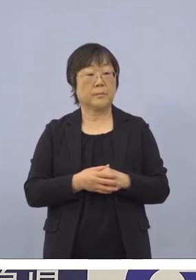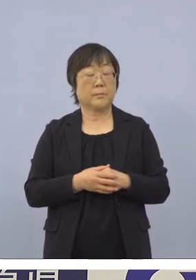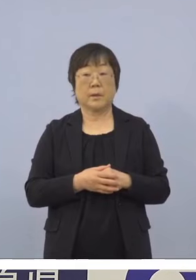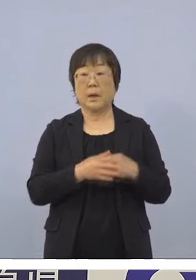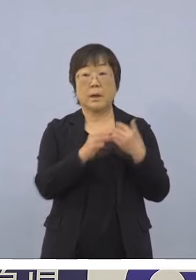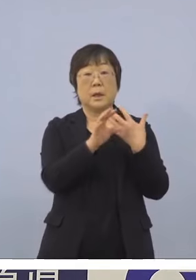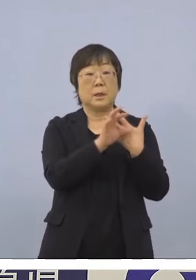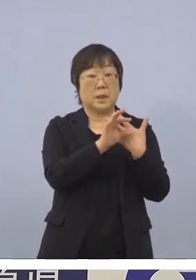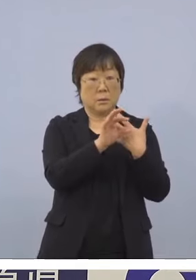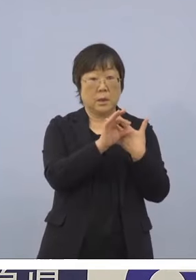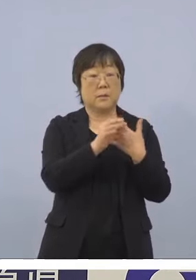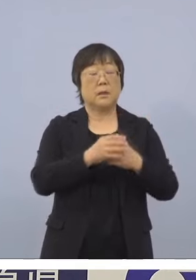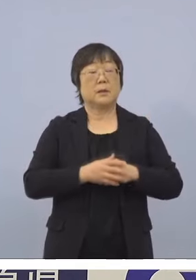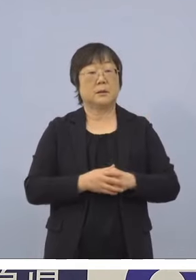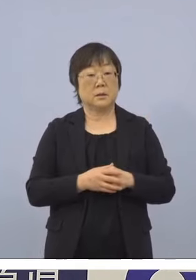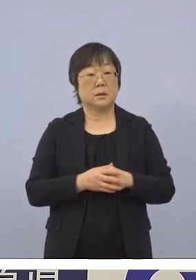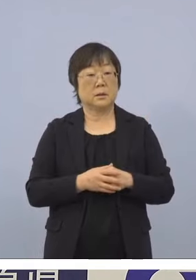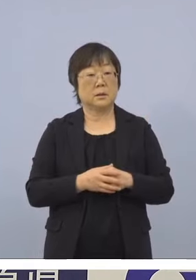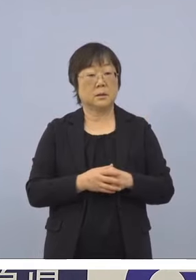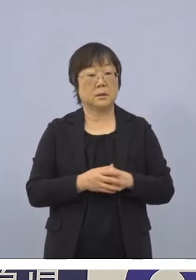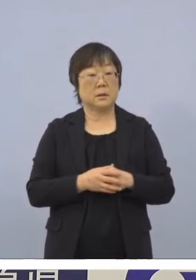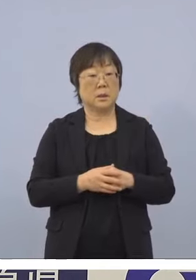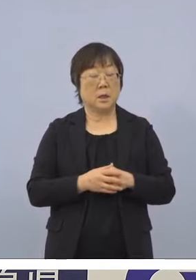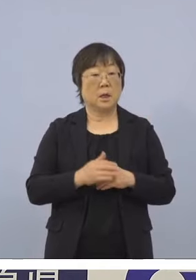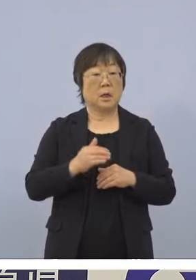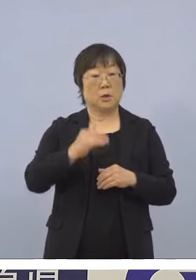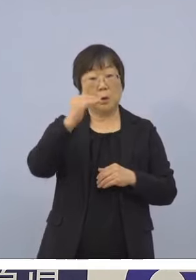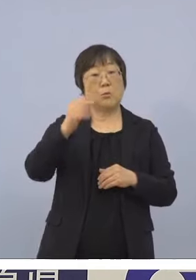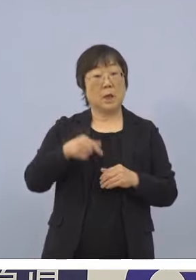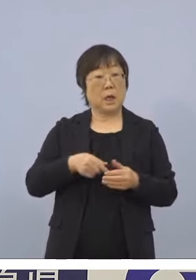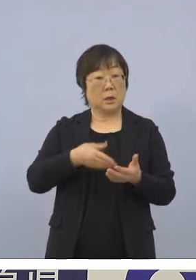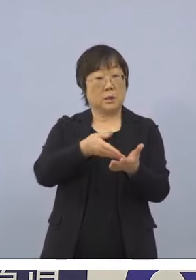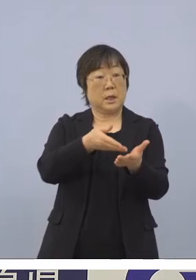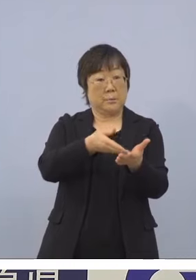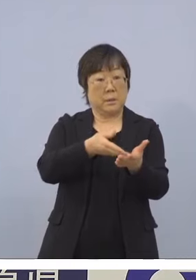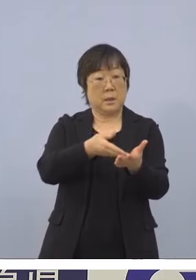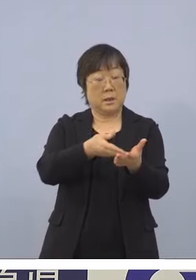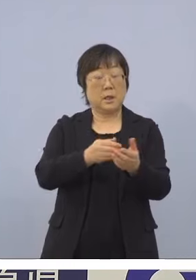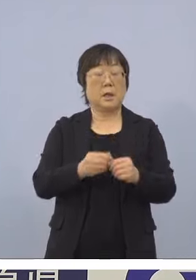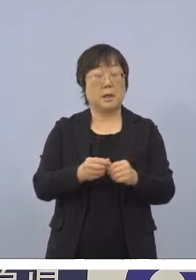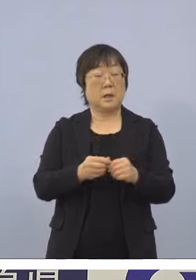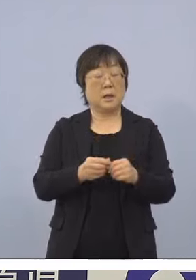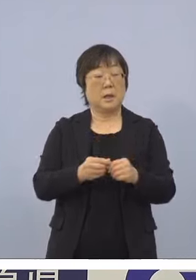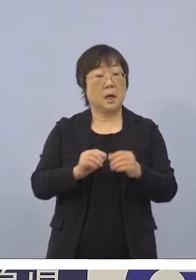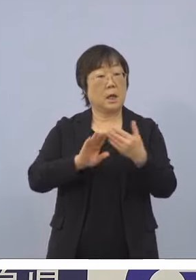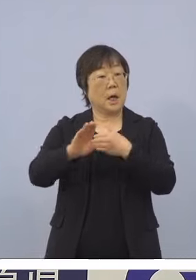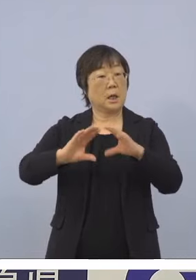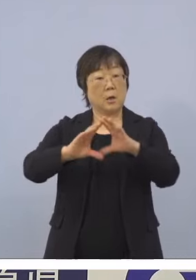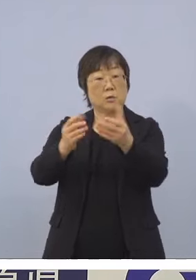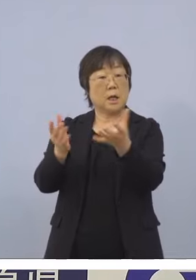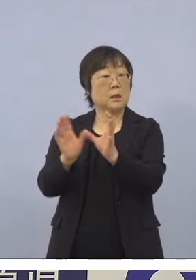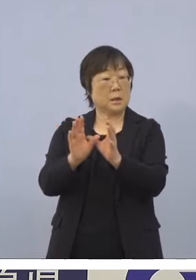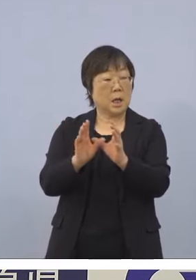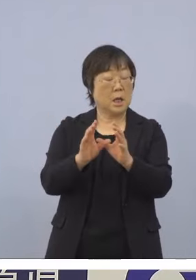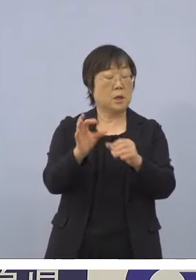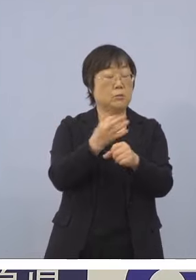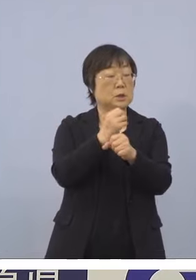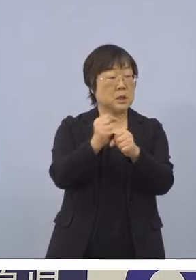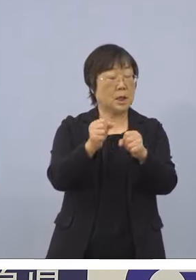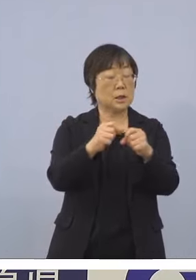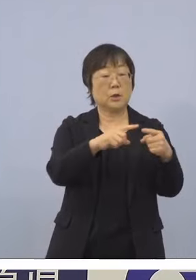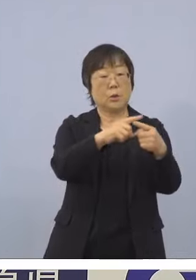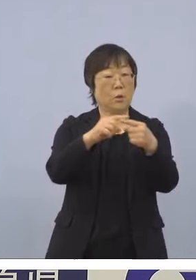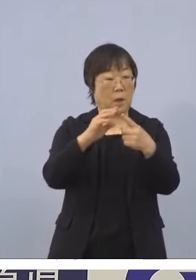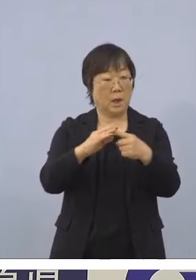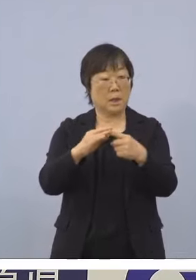例えばね、トップセールにしても、まあ、今はご承知の通り外郭団体でですね、物産協会があ